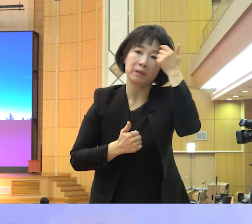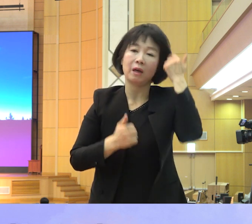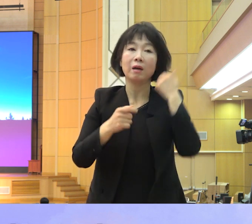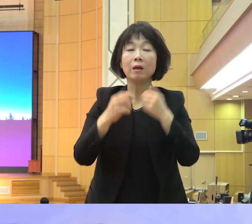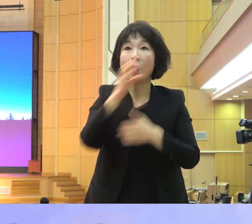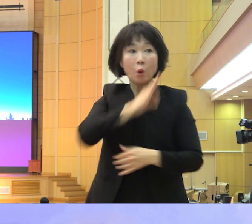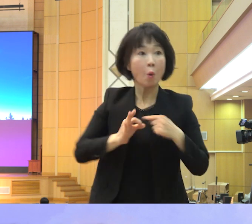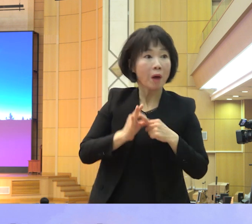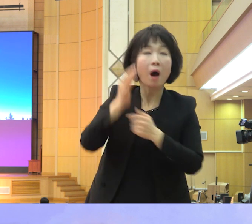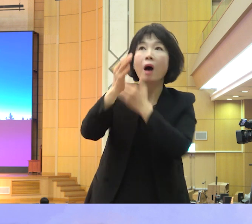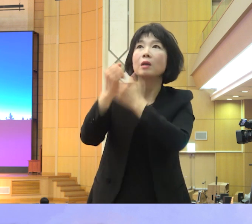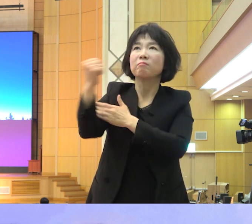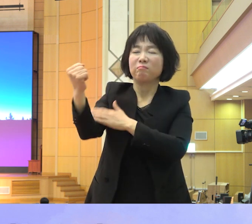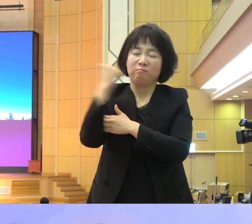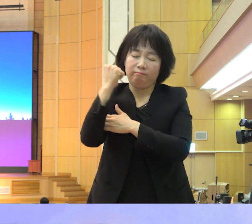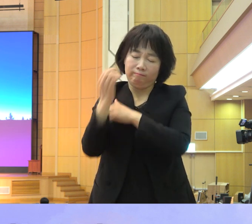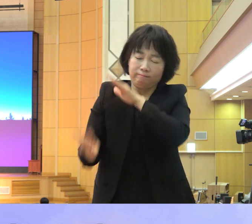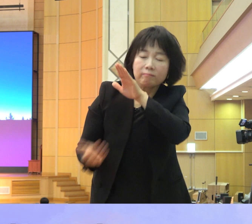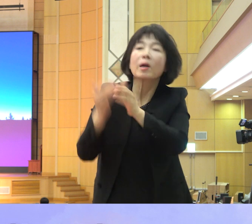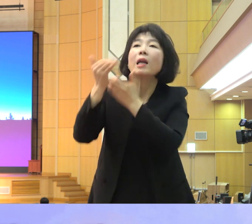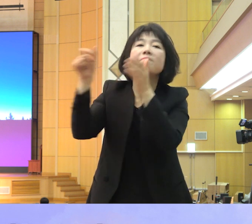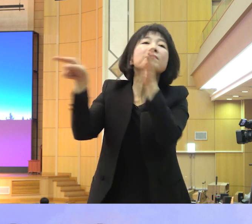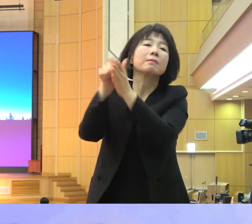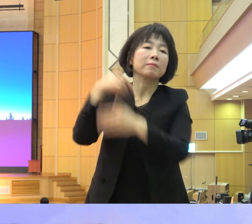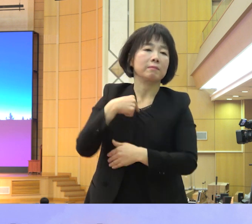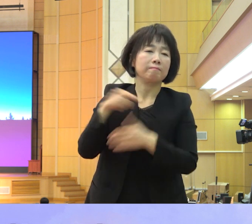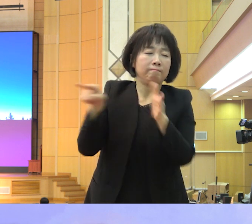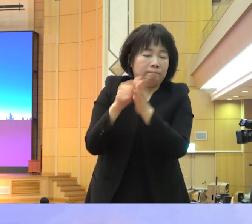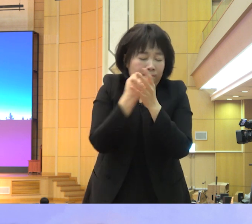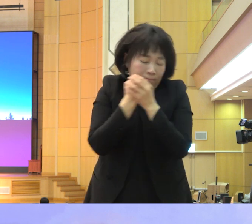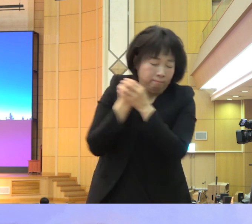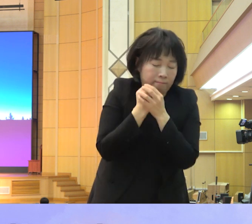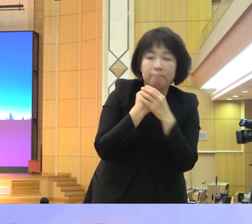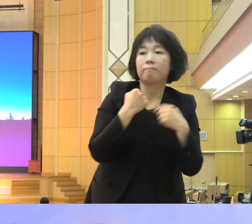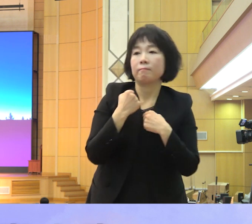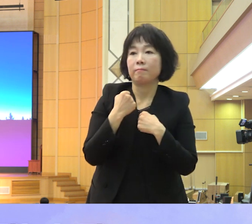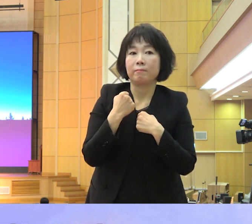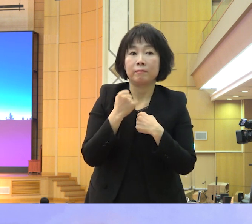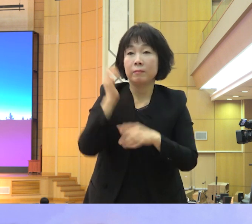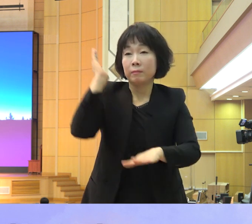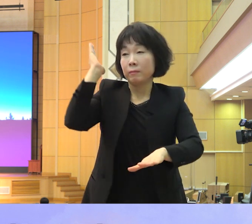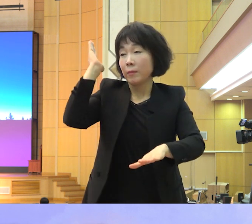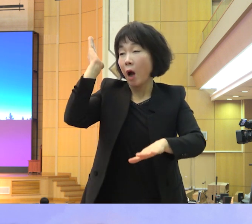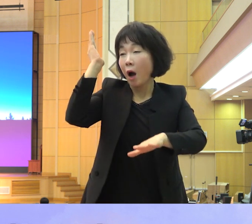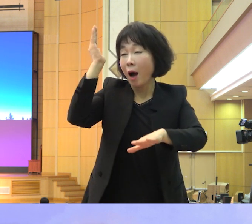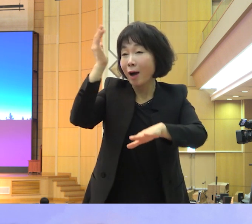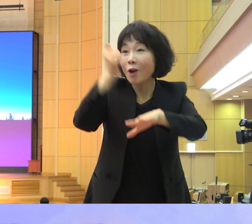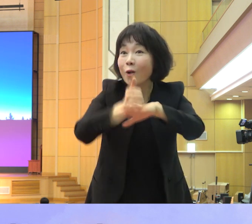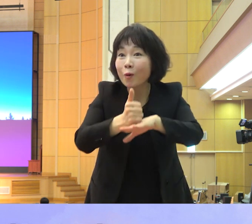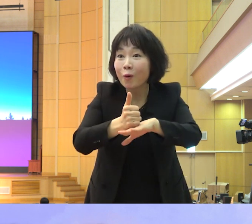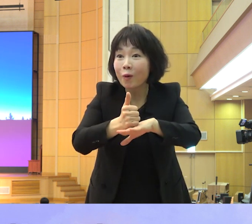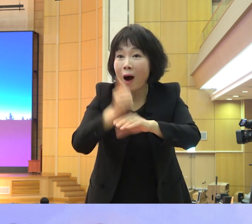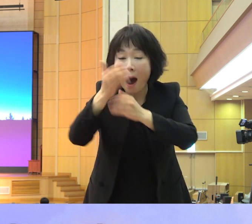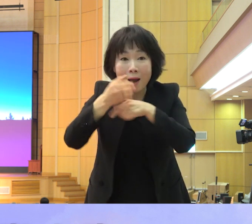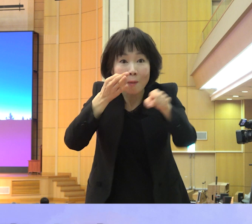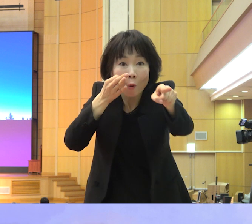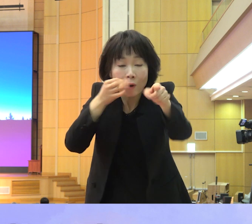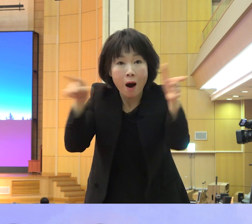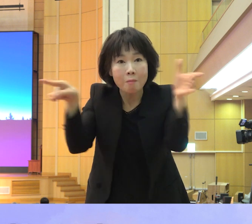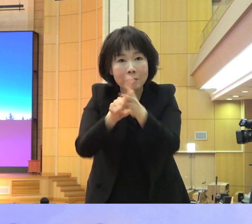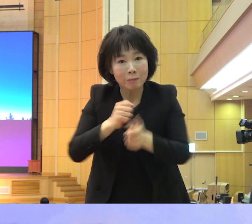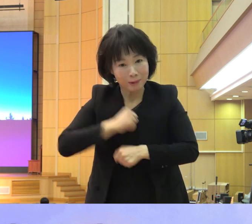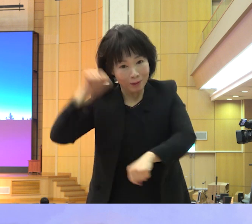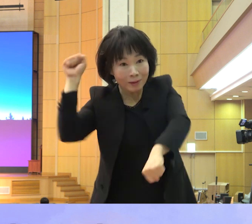하나님을 믿었을 때 42장 10절에 가보니까 하나님이 갑절의 복을 주었더라.